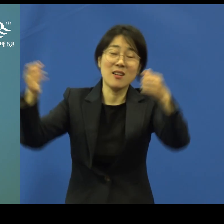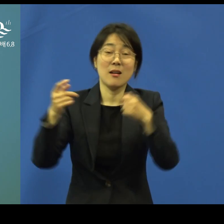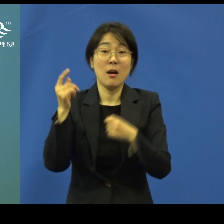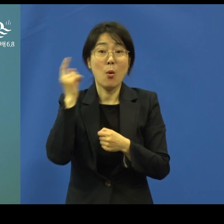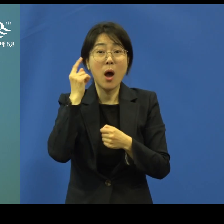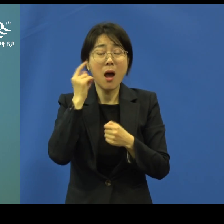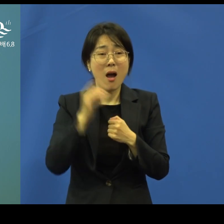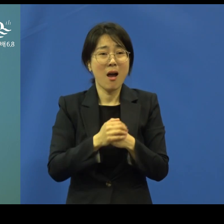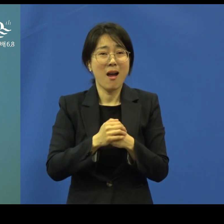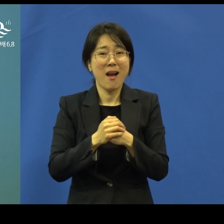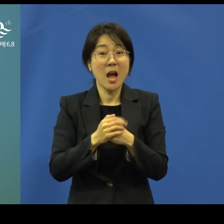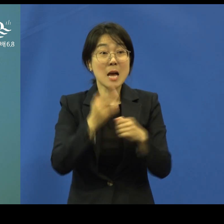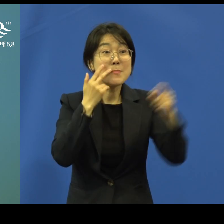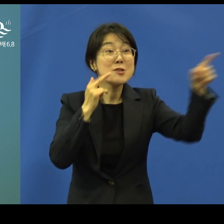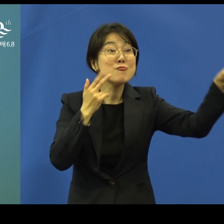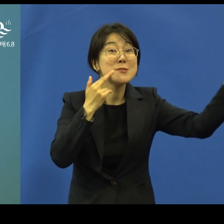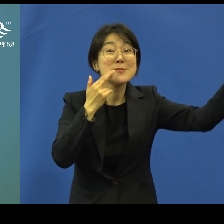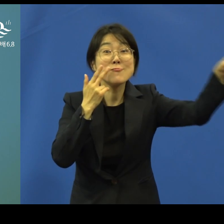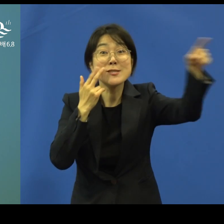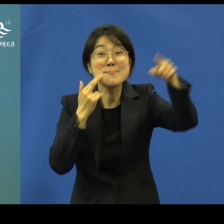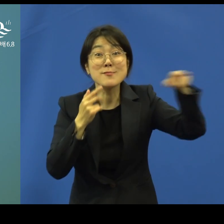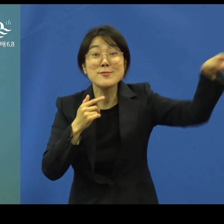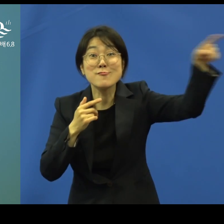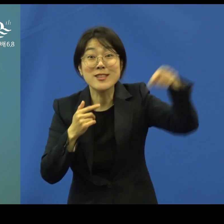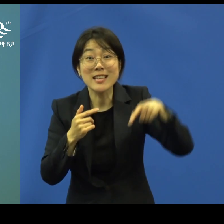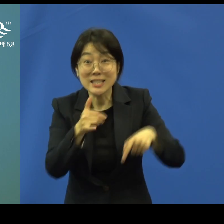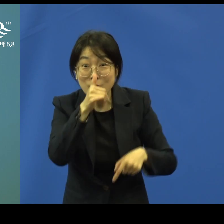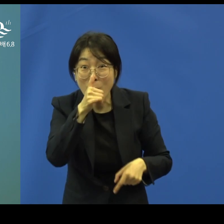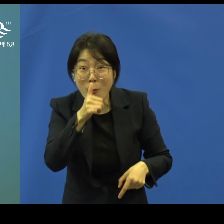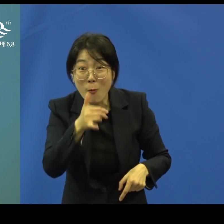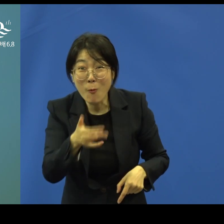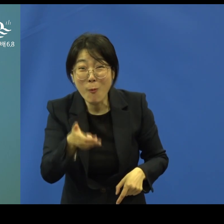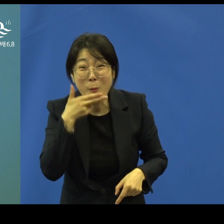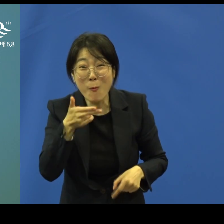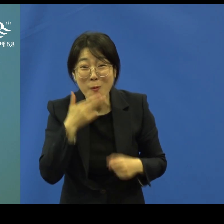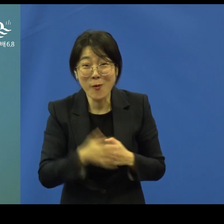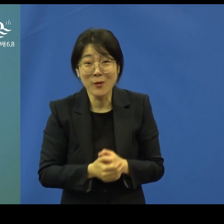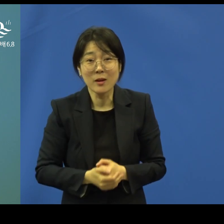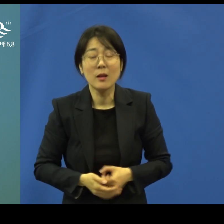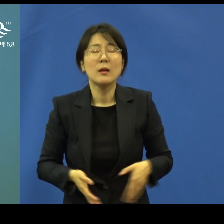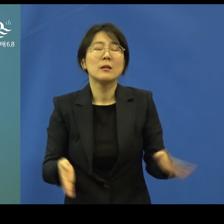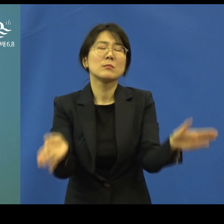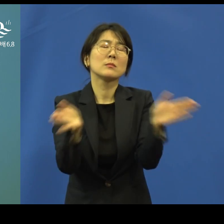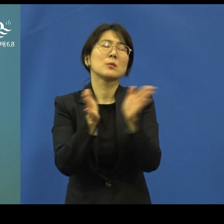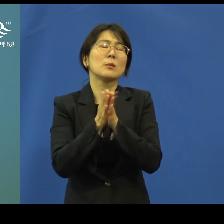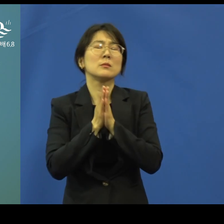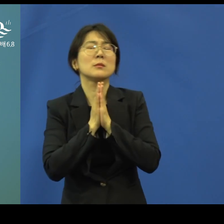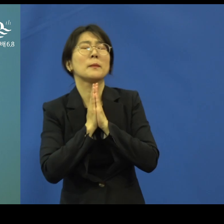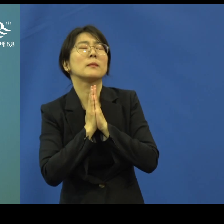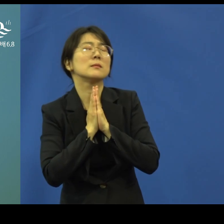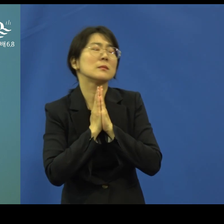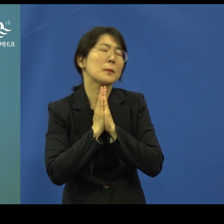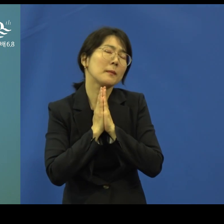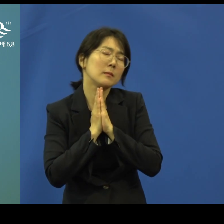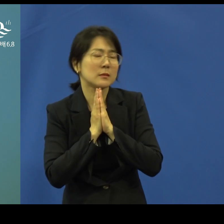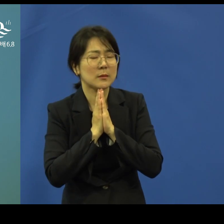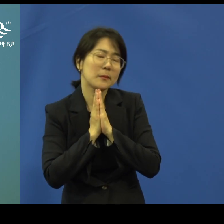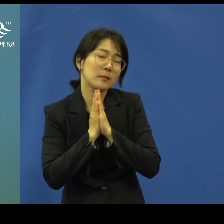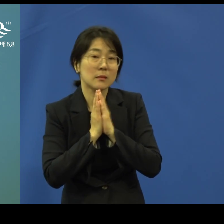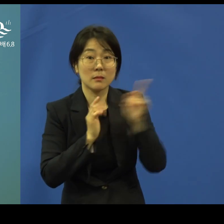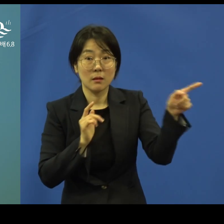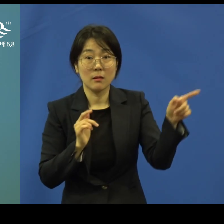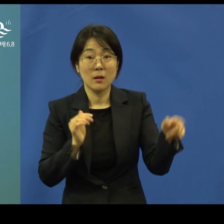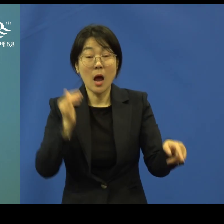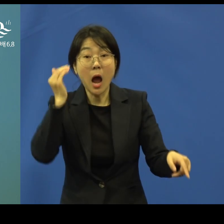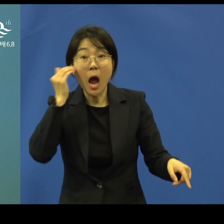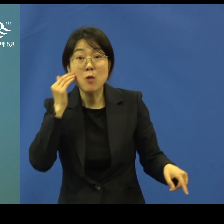어떤 분들은 미국의 풀로 신학교 그랬잖아요. 그 목사님이 우리 한국 스타일로 기도하자. 그래서 영어니까 그들은